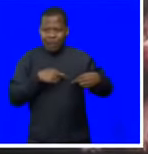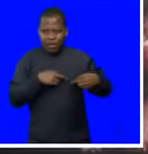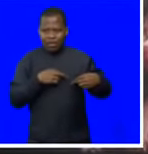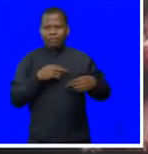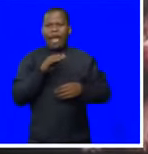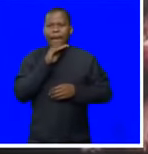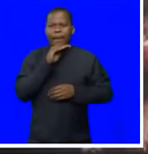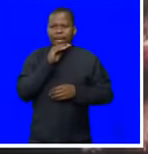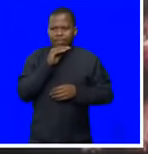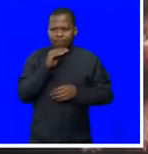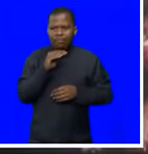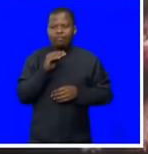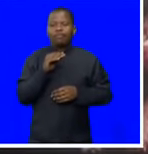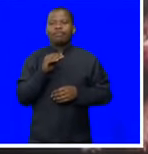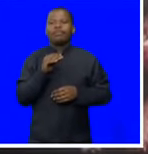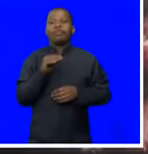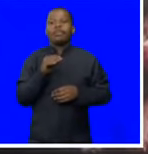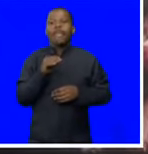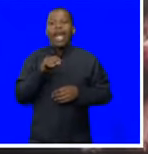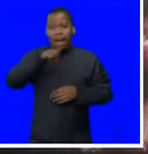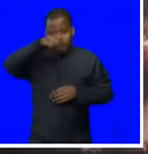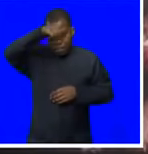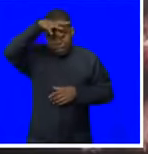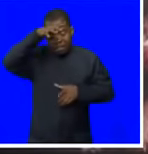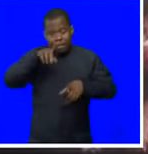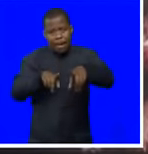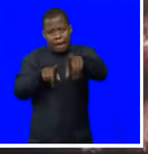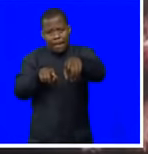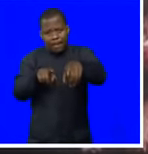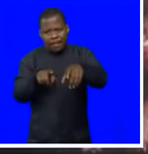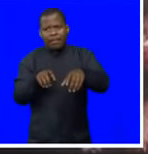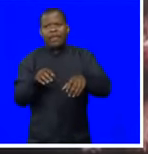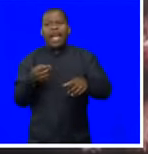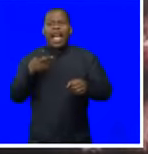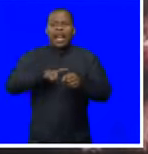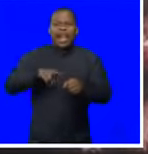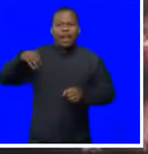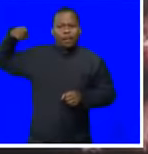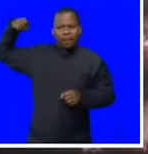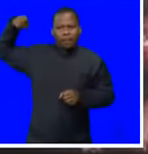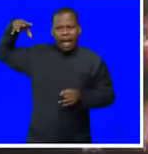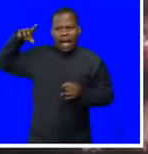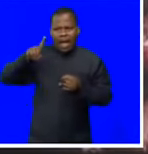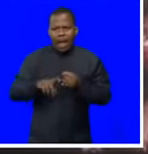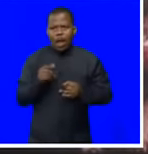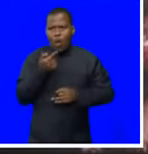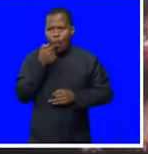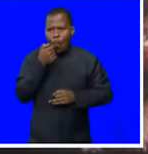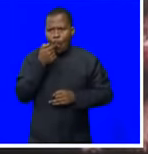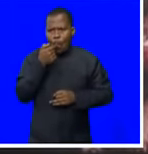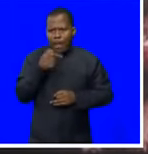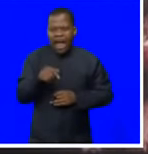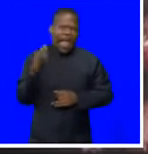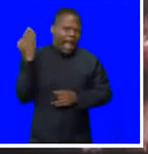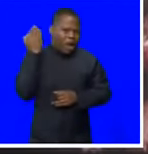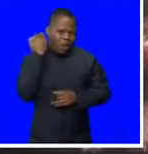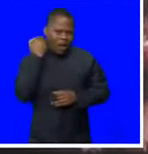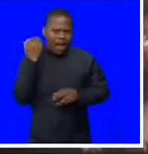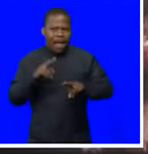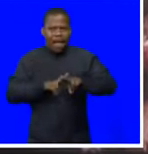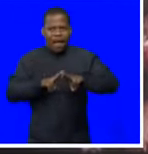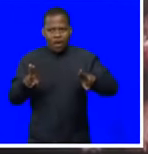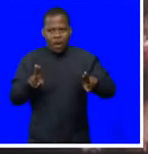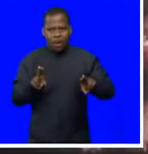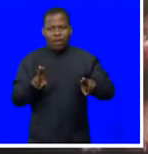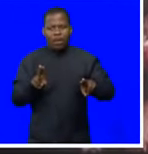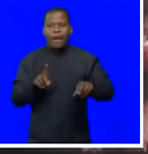akubuke kutsi i-energy as an input cost to production is as low as possible but